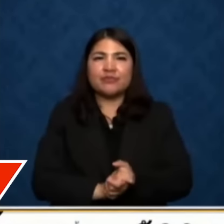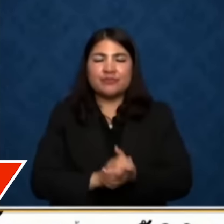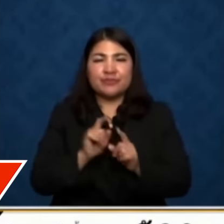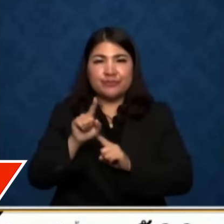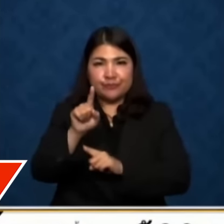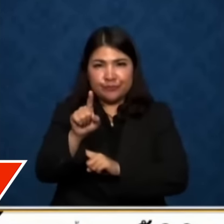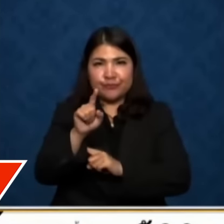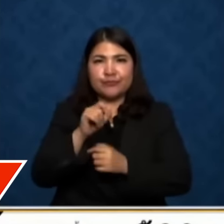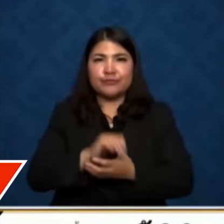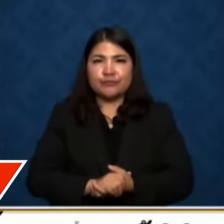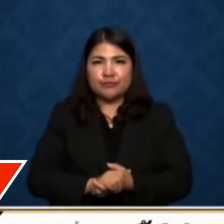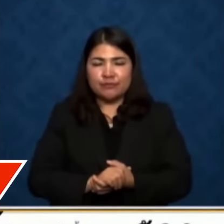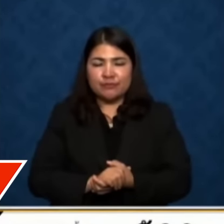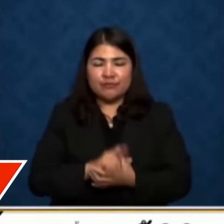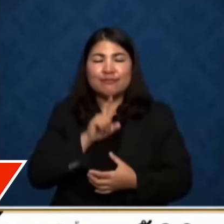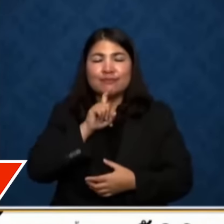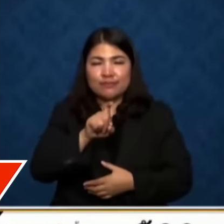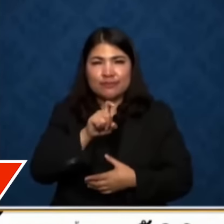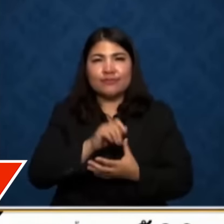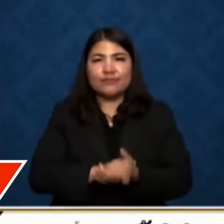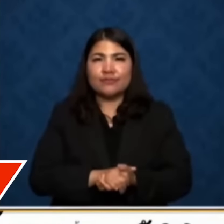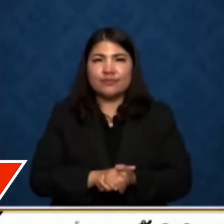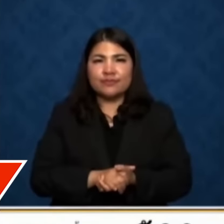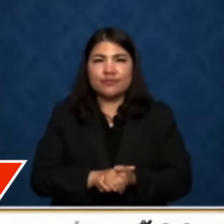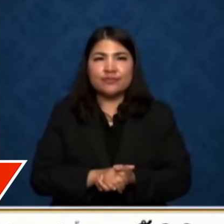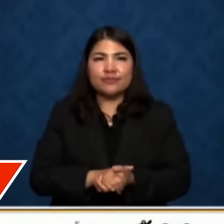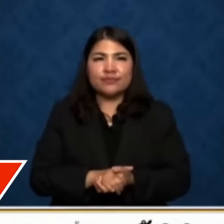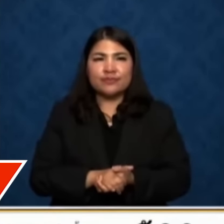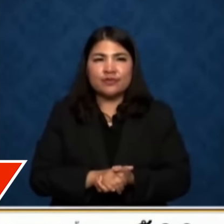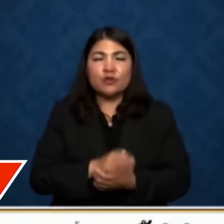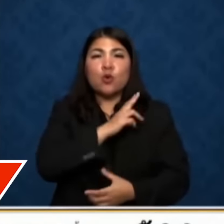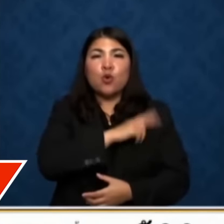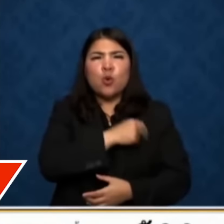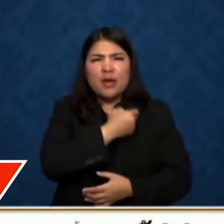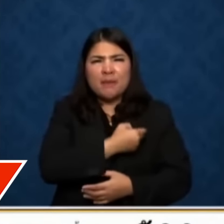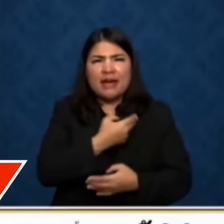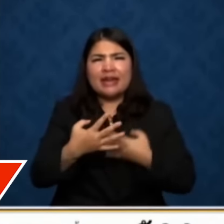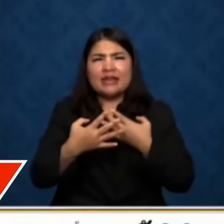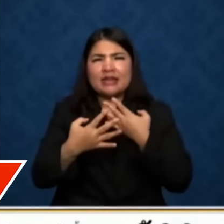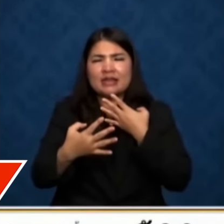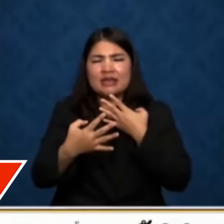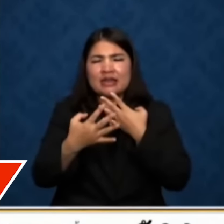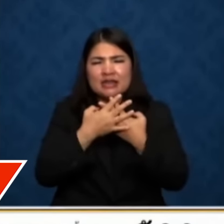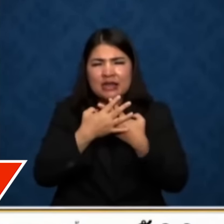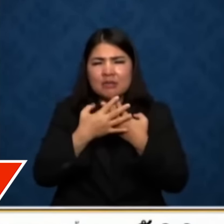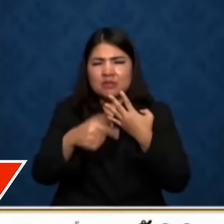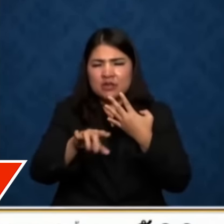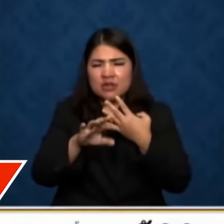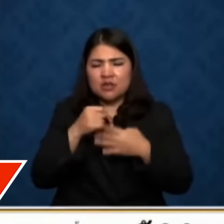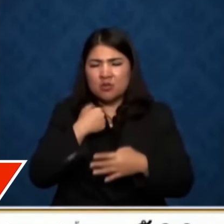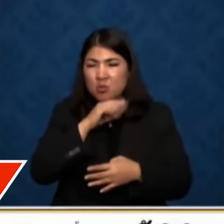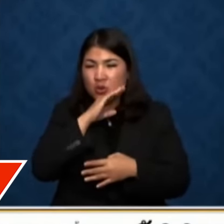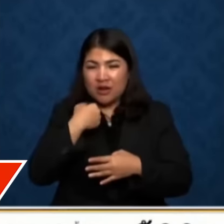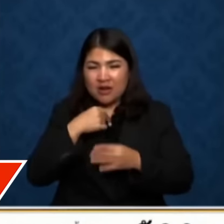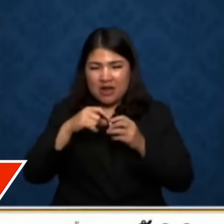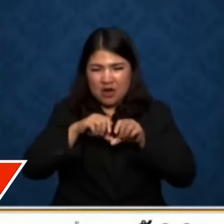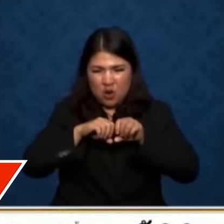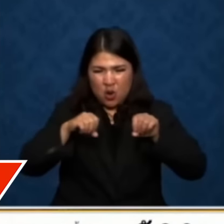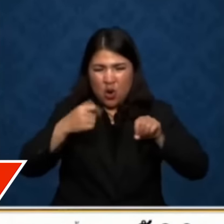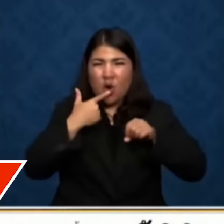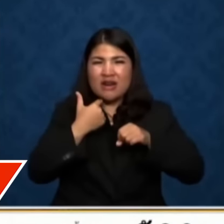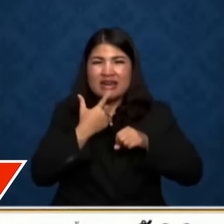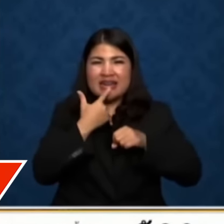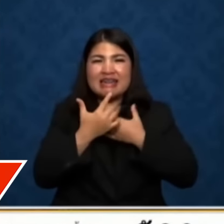ครับคำถามนะครับโรงพยาบาลในเรือนจำเนี่ยตกลงว่าสามารถรักษาภาวะฉุกเฉินทางหลอดเลือดหัวใจได้หรือไ